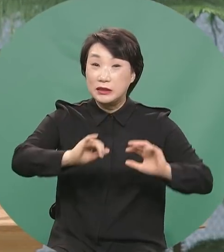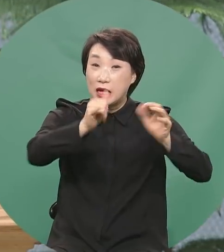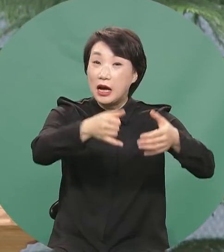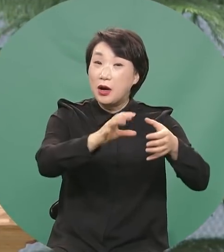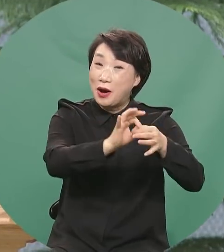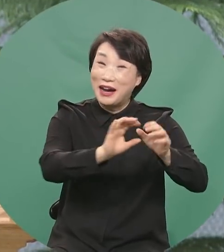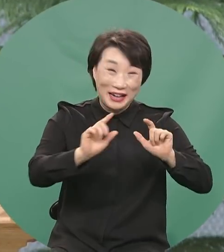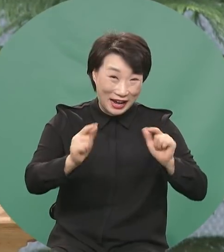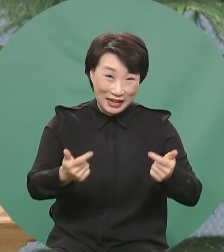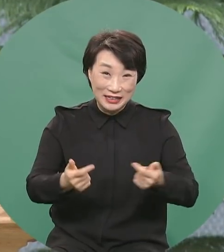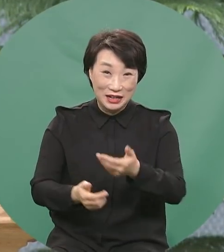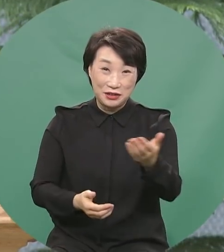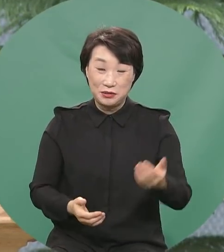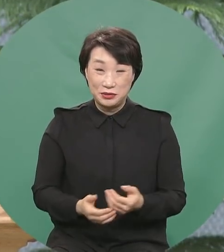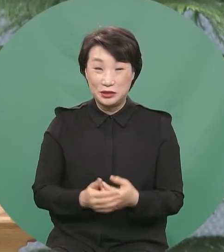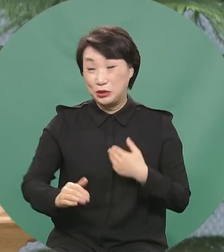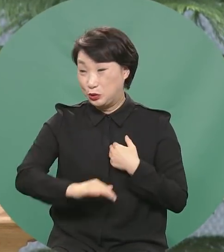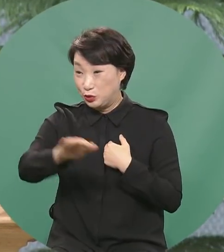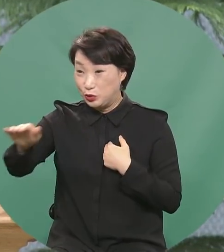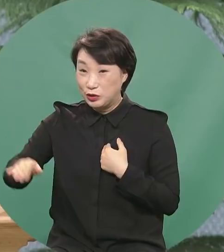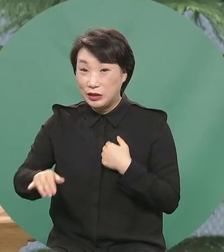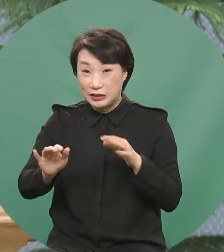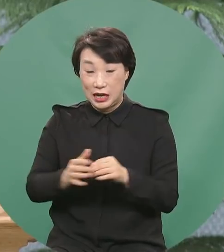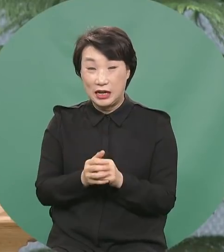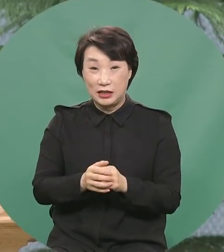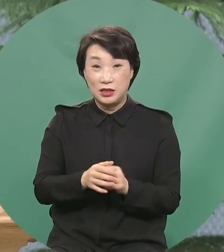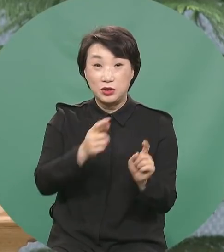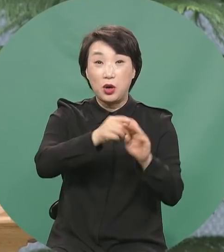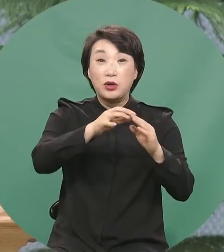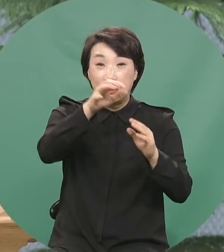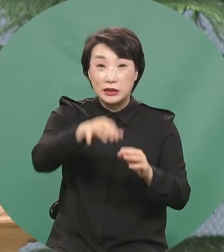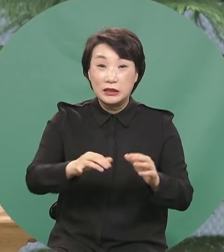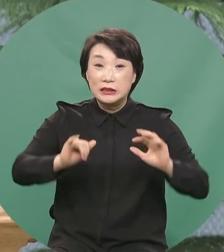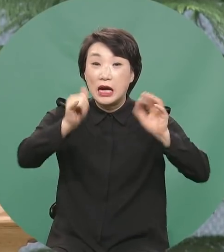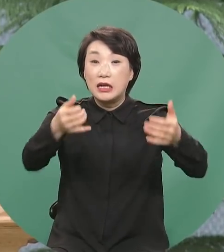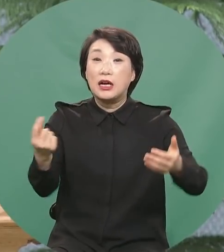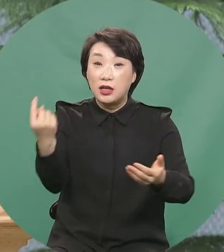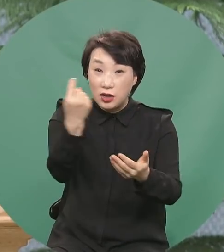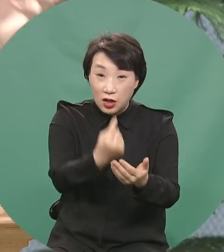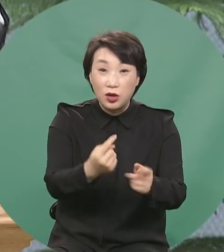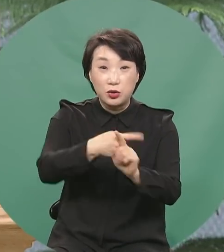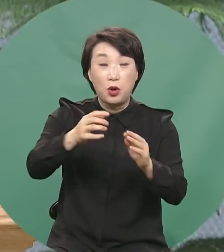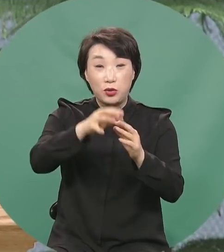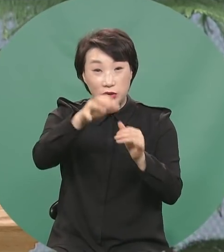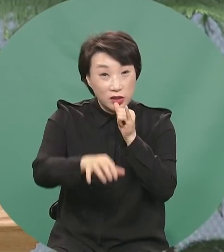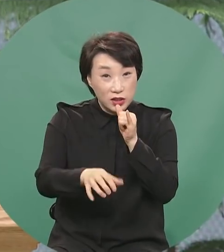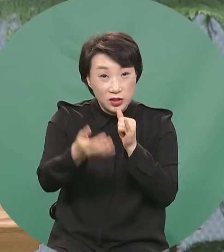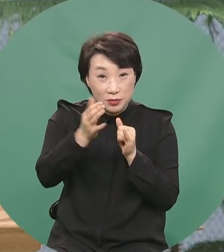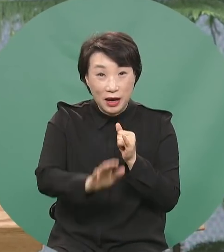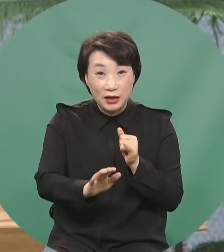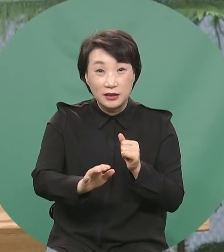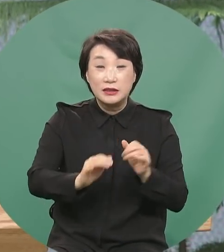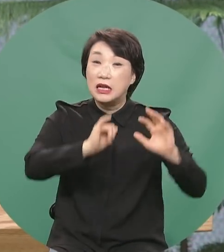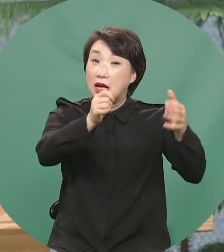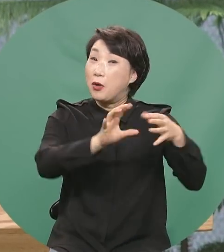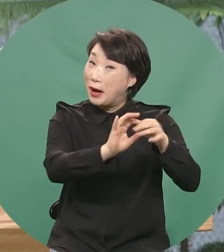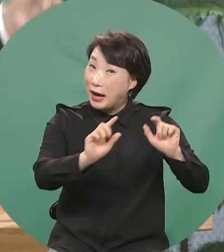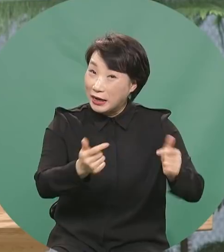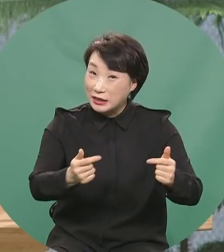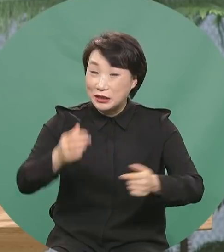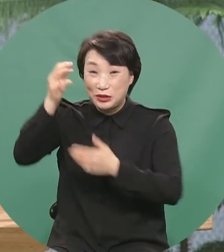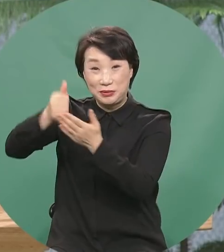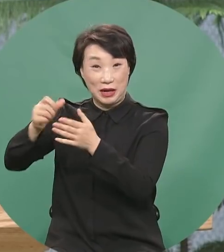속한 것이 아닙니다. 우리는 교회는 세상에 있으나 세상에 속한 것이 아니요 성령께 속한 것이요